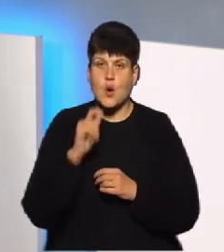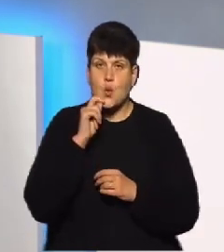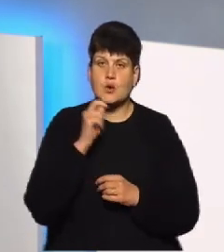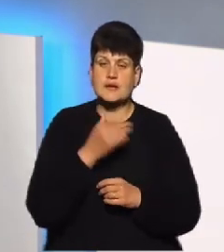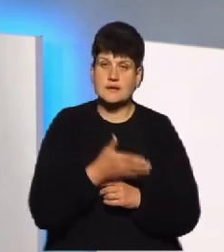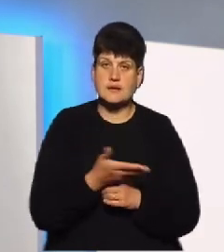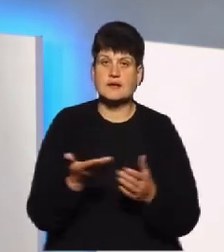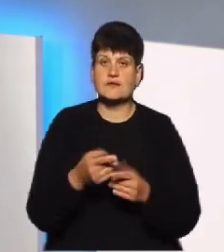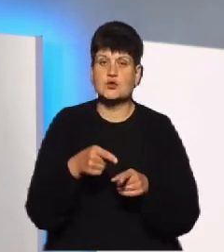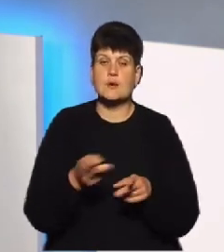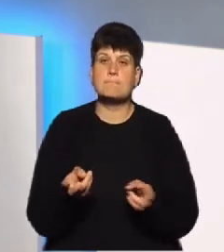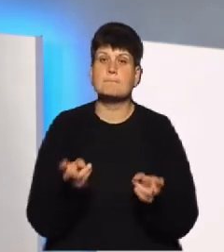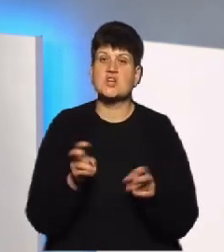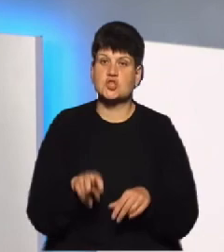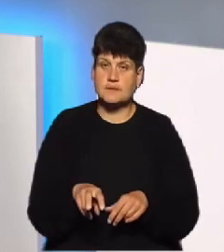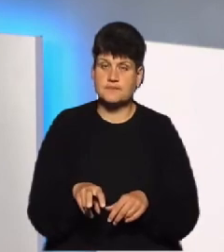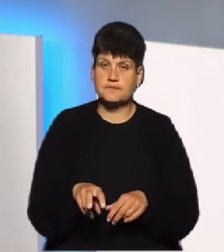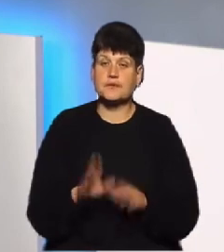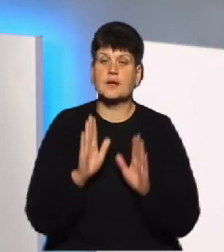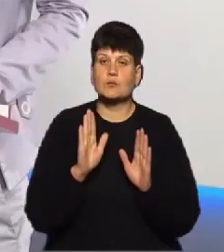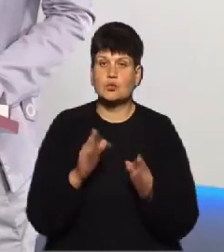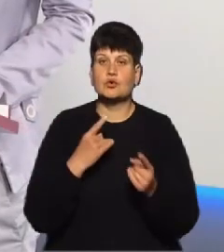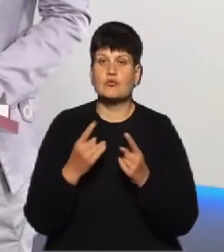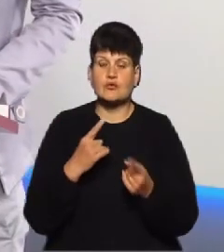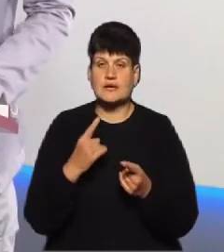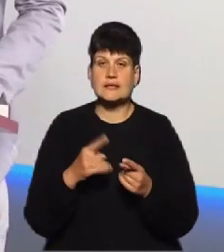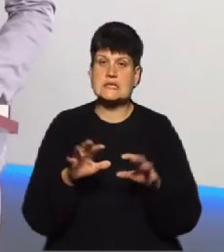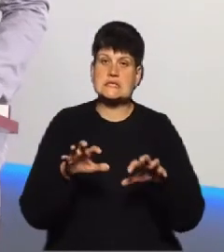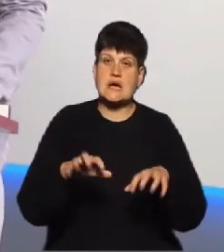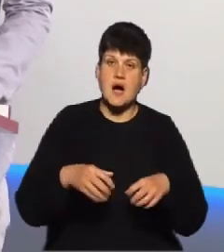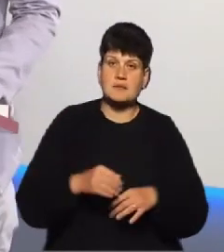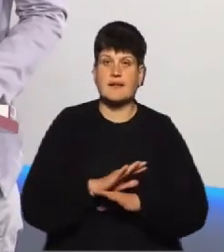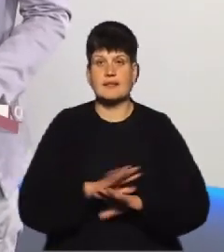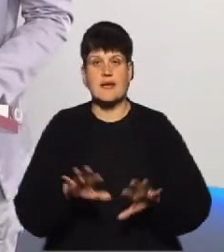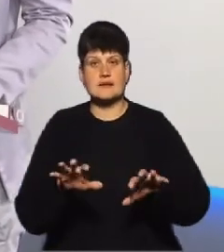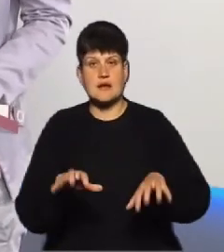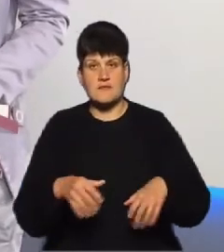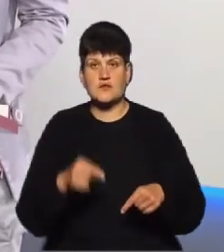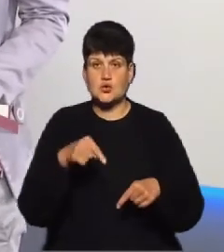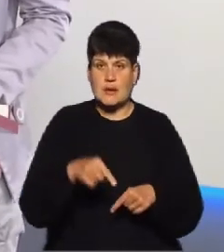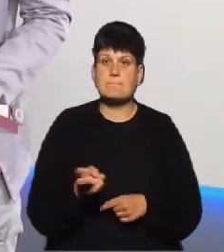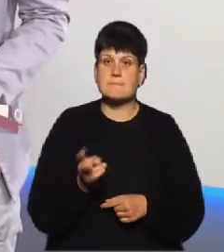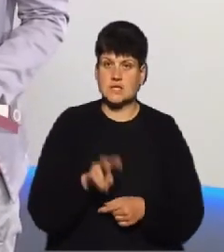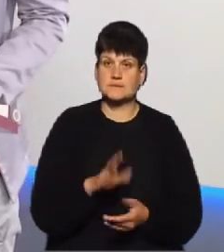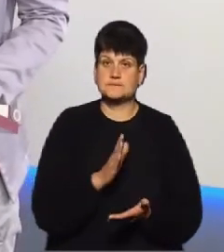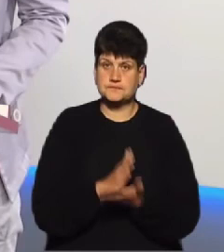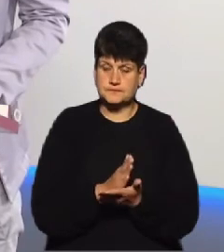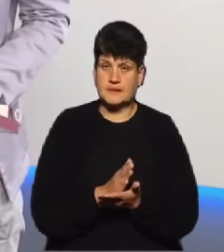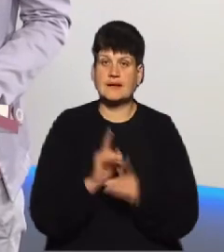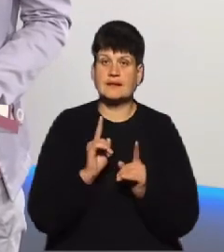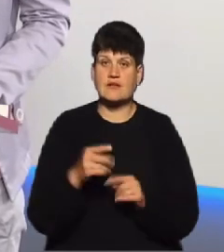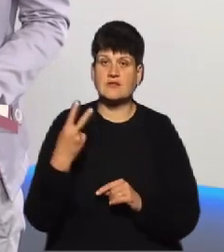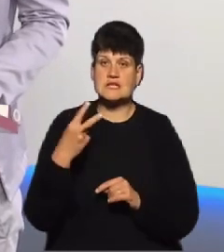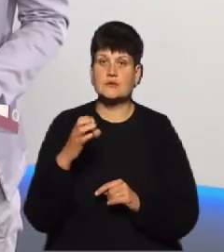прийшли, ну, будемо говорити, загарбання, не загарбання, але вони сюди прийшли. І навіть в 20 столітті